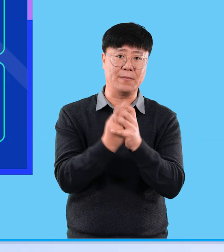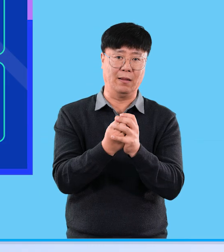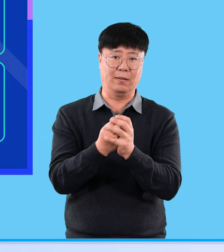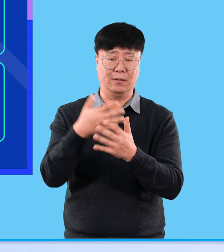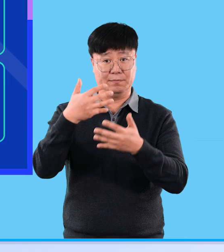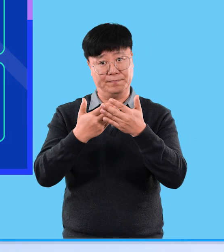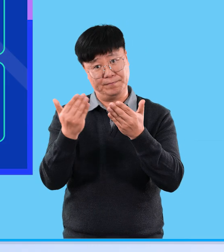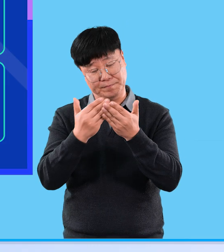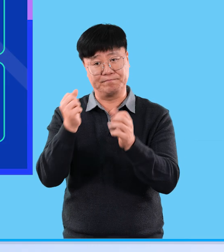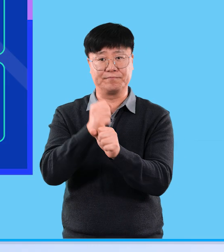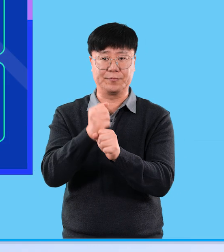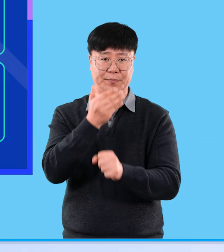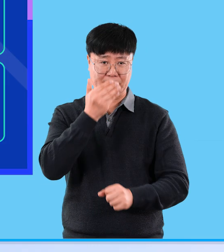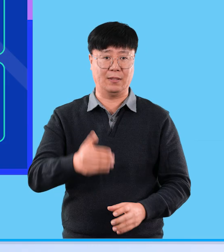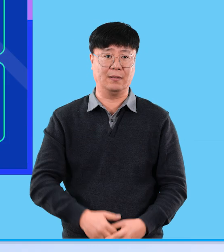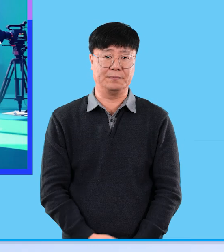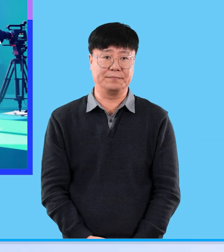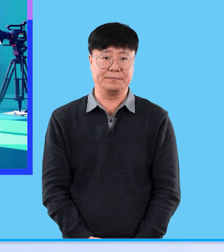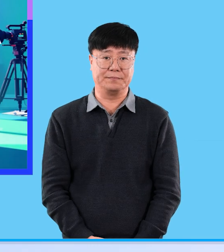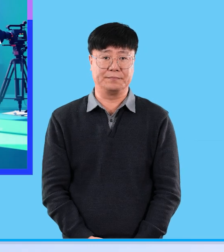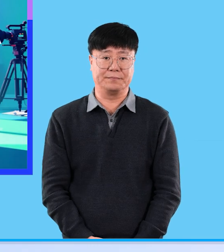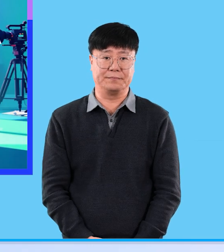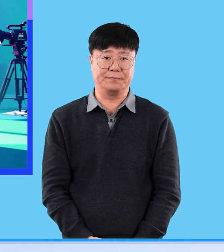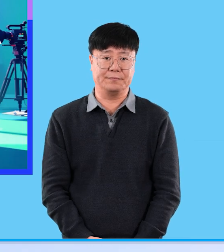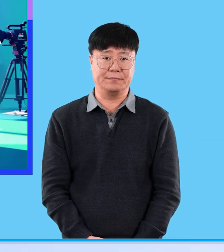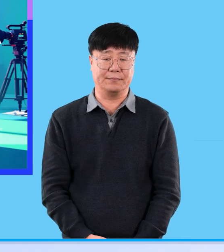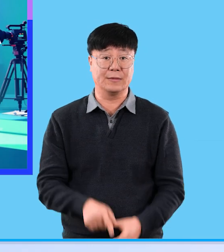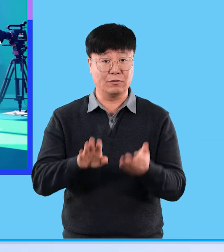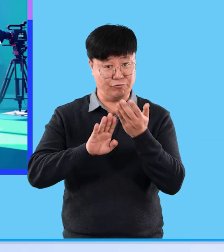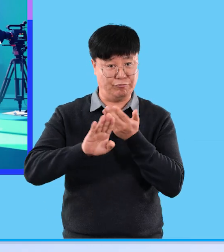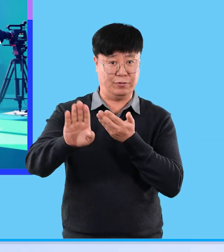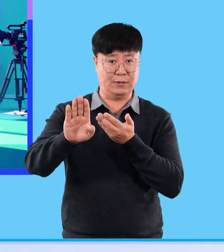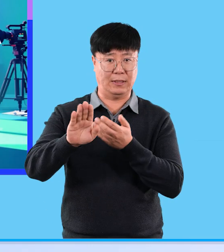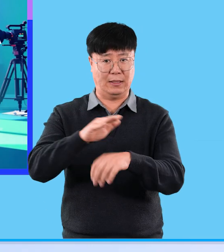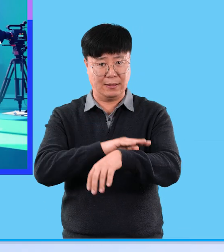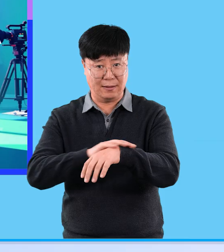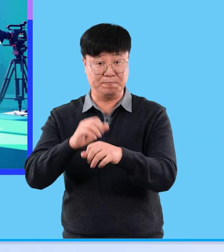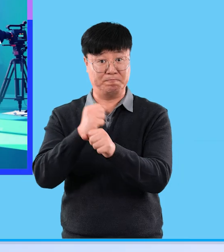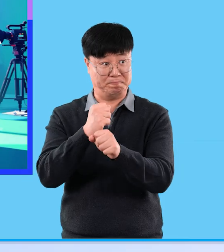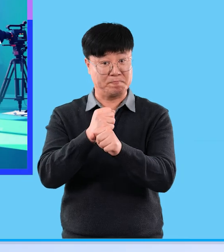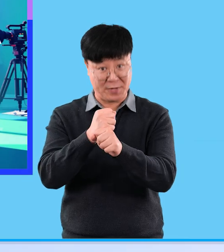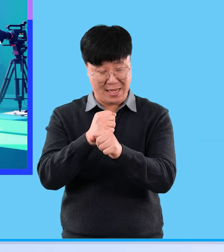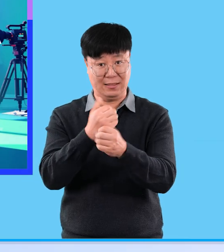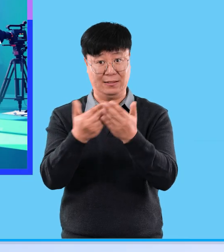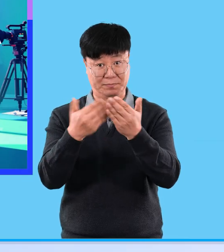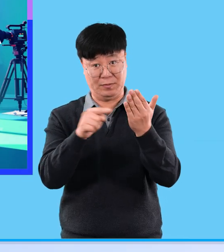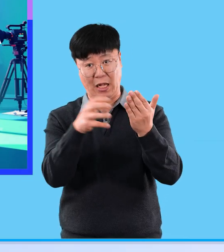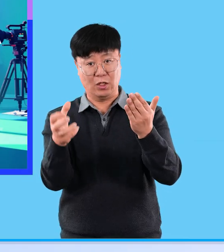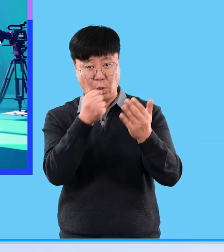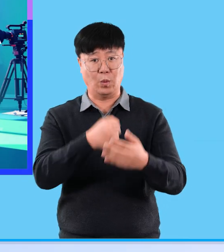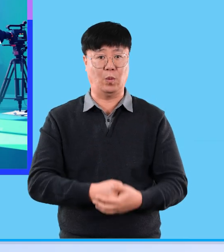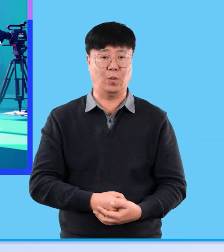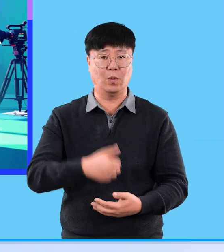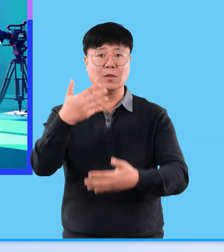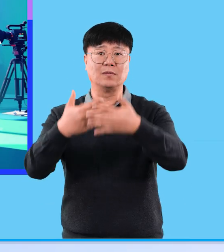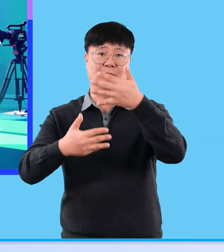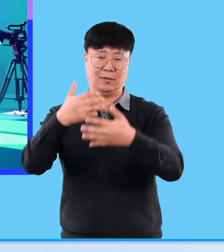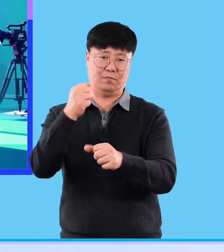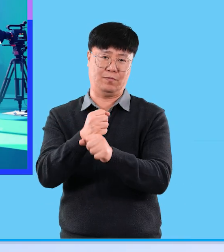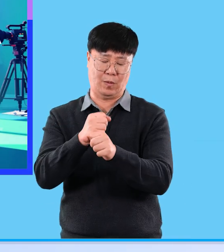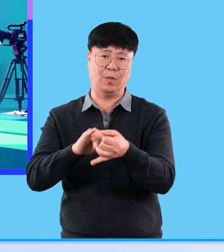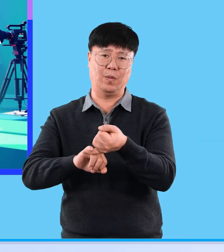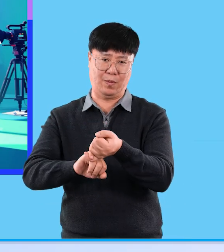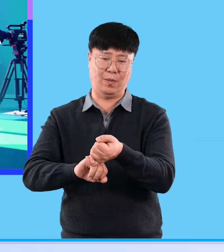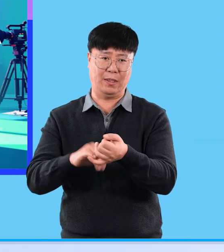이미지를 생성할 수 있게 됩니다. 그리고 나서 잘 만들어진 이미지를 가지고 영상으로